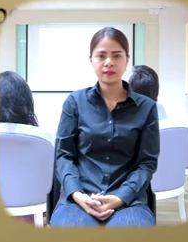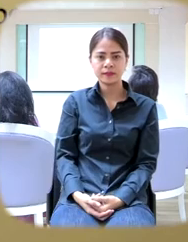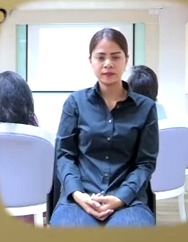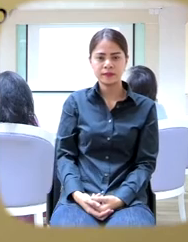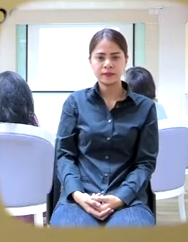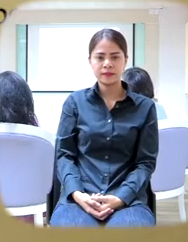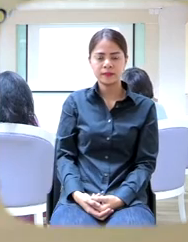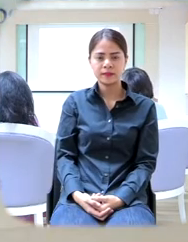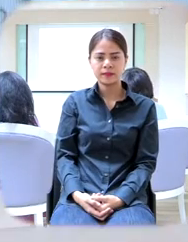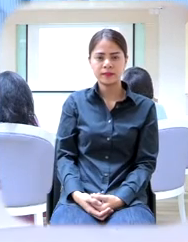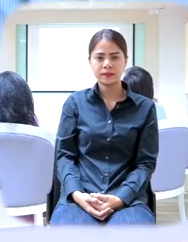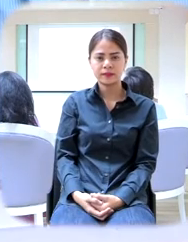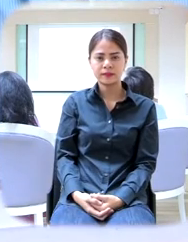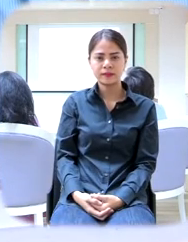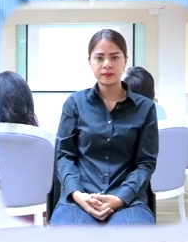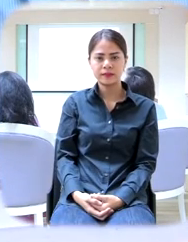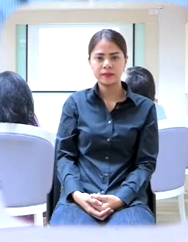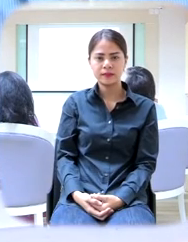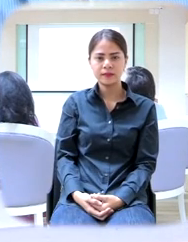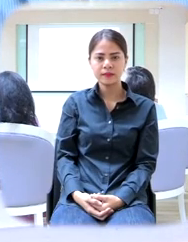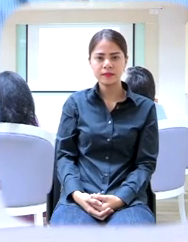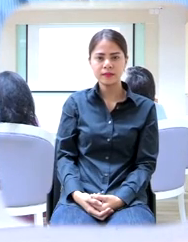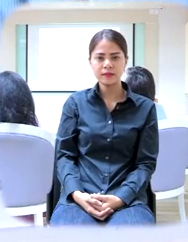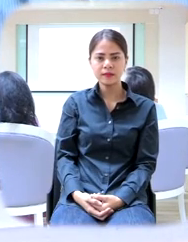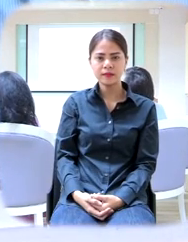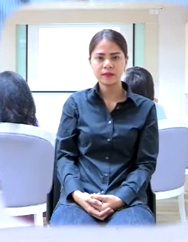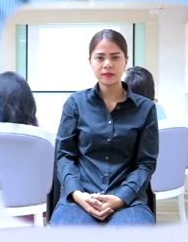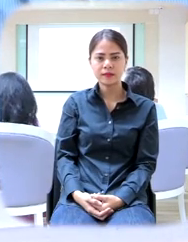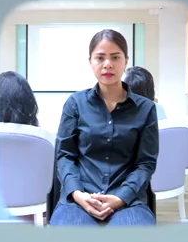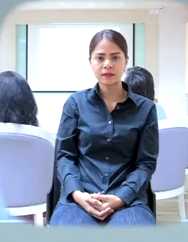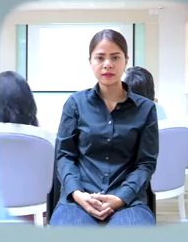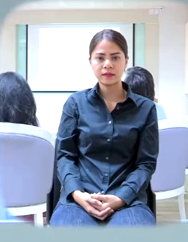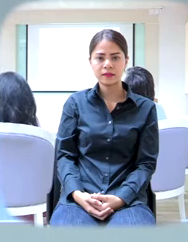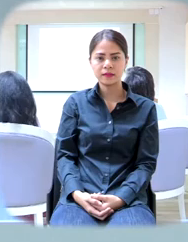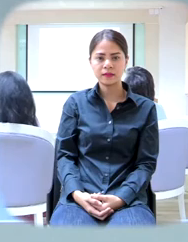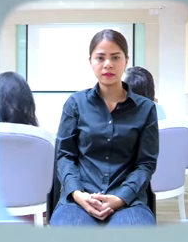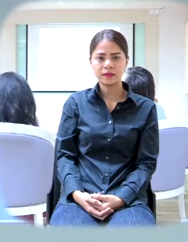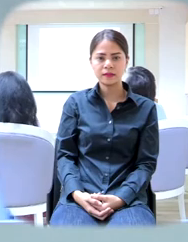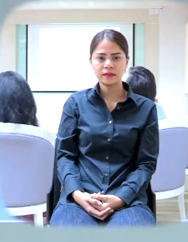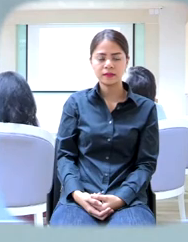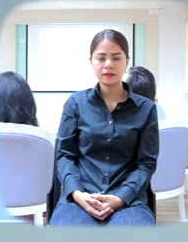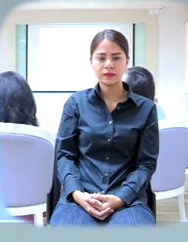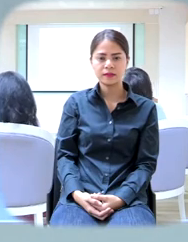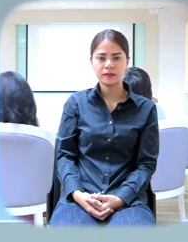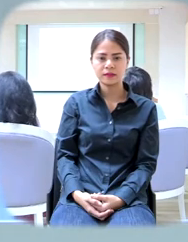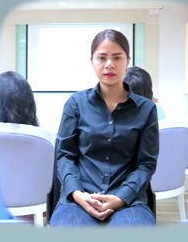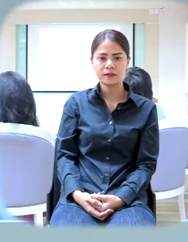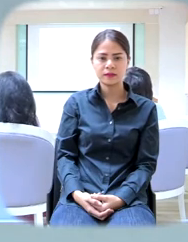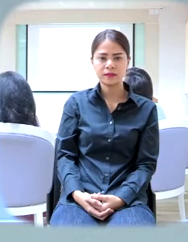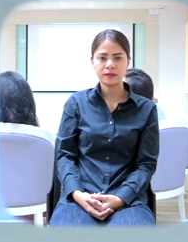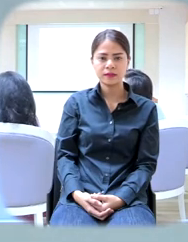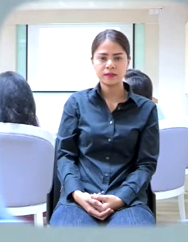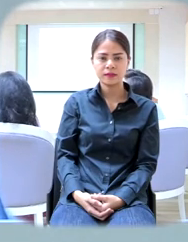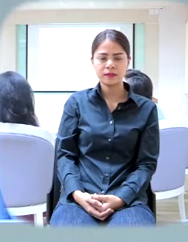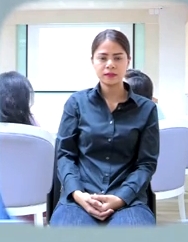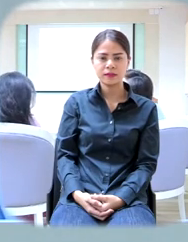Thomas Jefferson. I think he was not the first president.Second president, I'm not sure. An